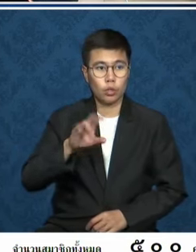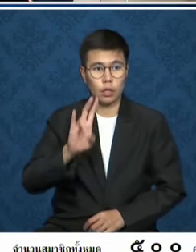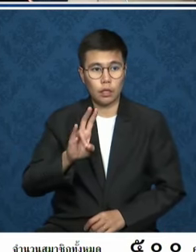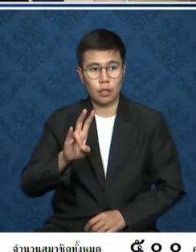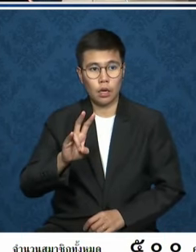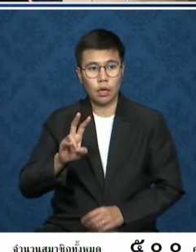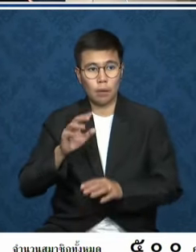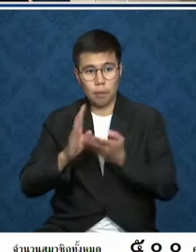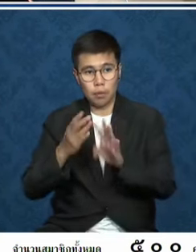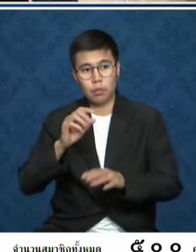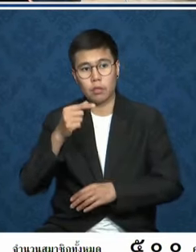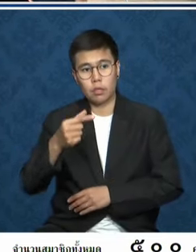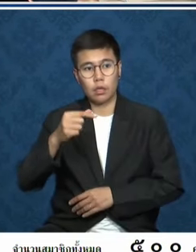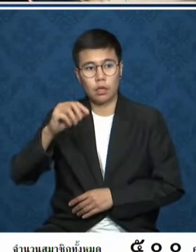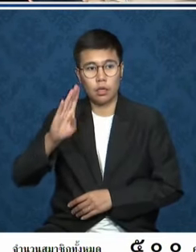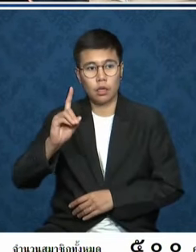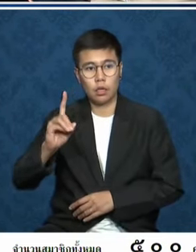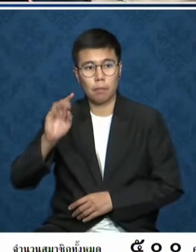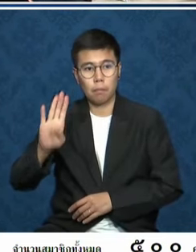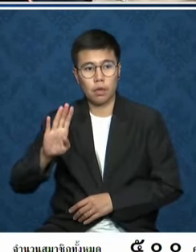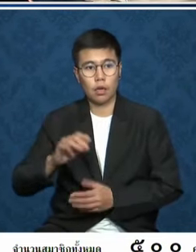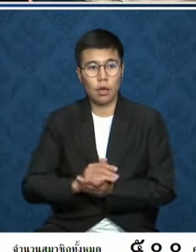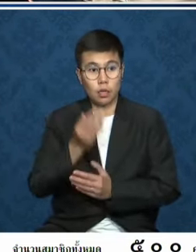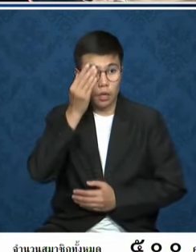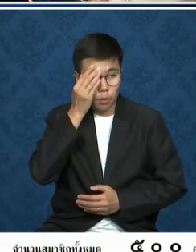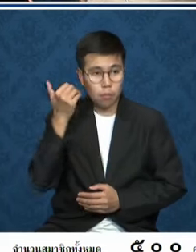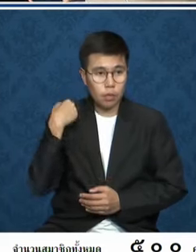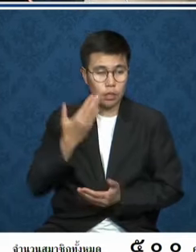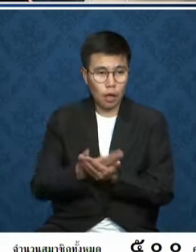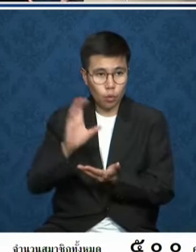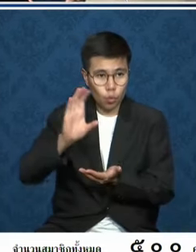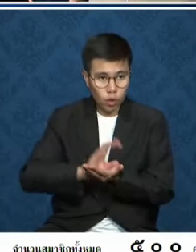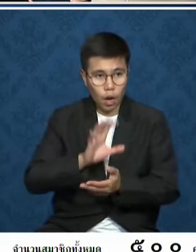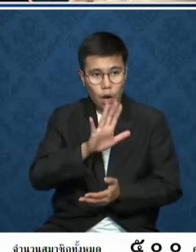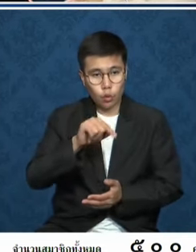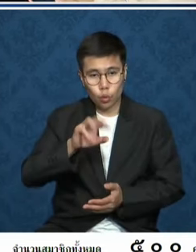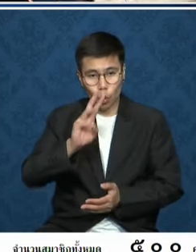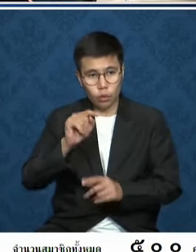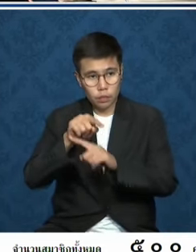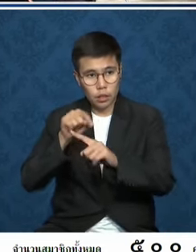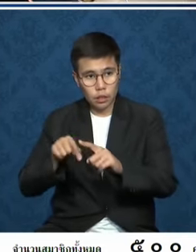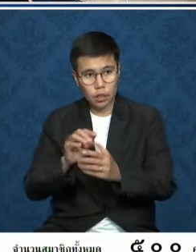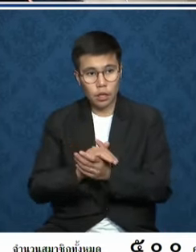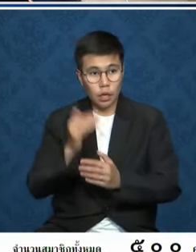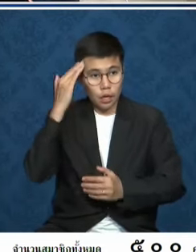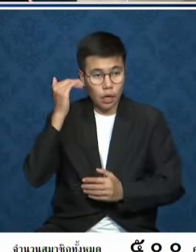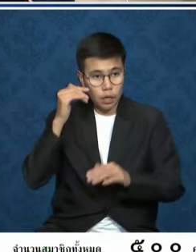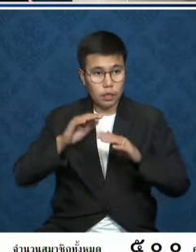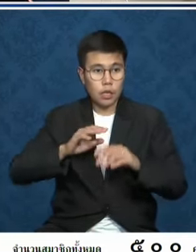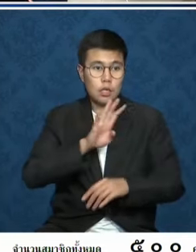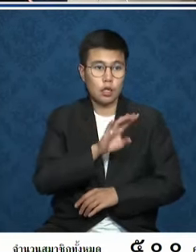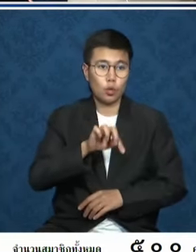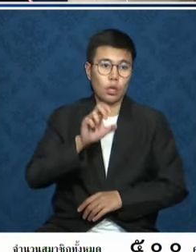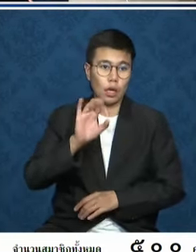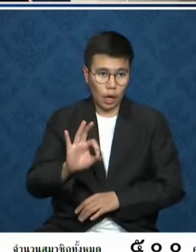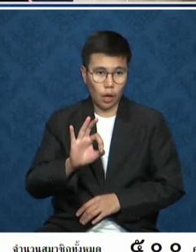GDPหรอว่าอย่างที่อสราเอลเขาลงคุณด้านการวิจัย 5.6เกาหลีใ้ 4.9เป็